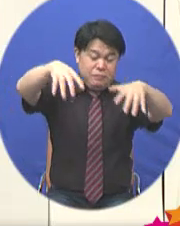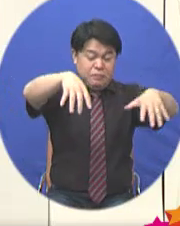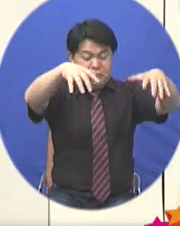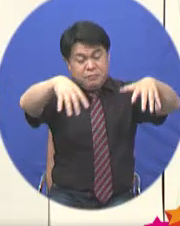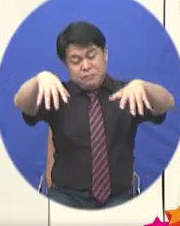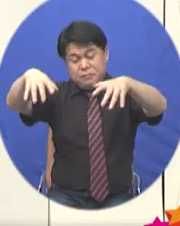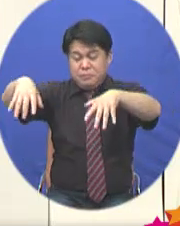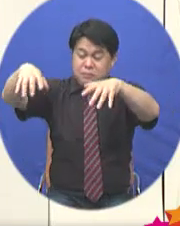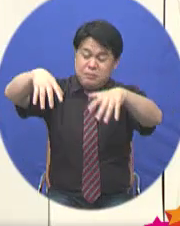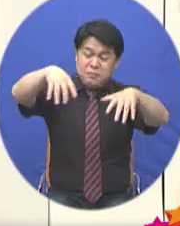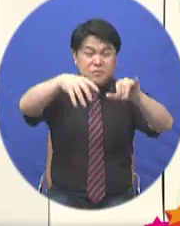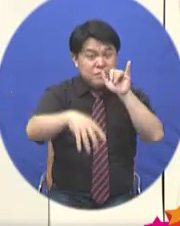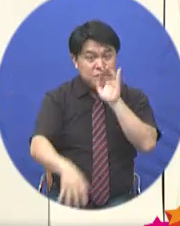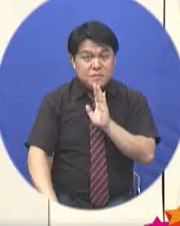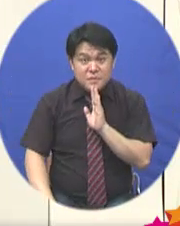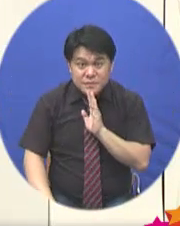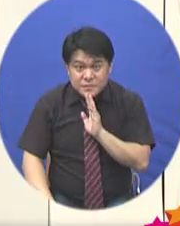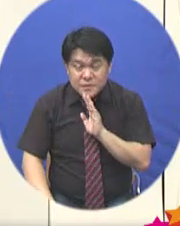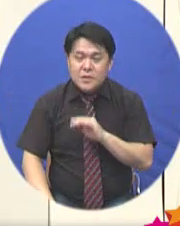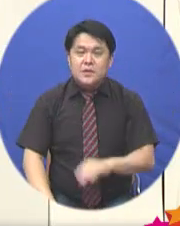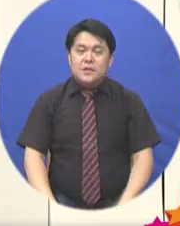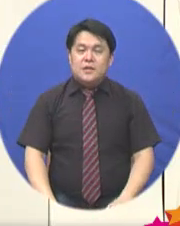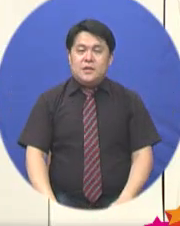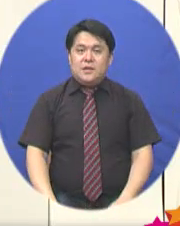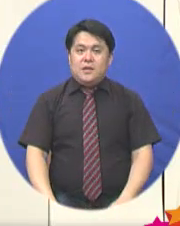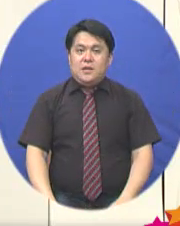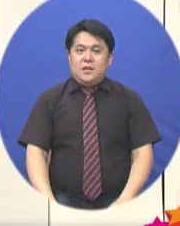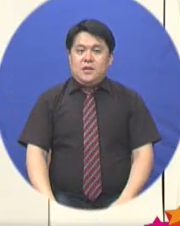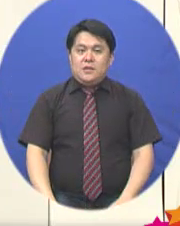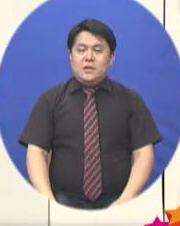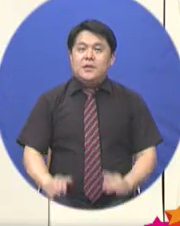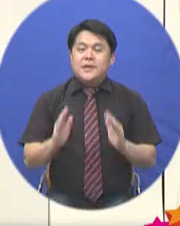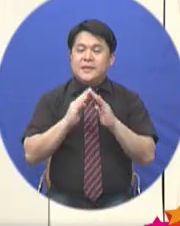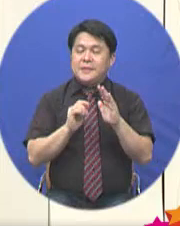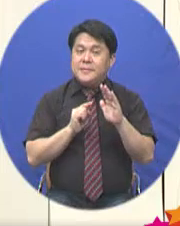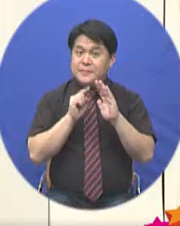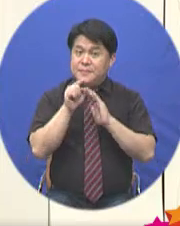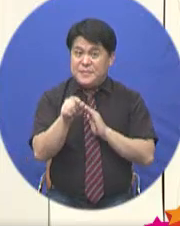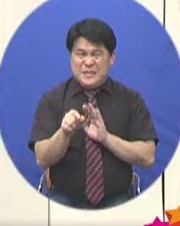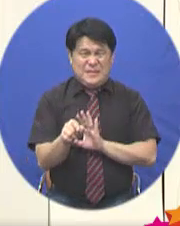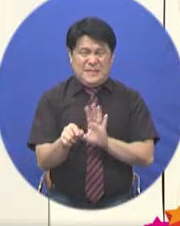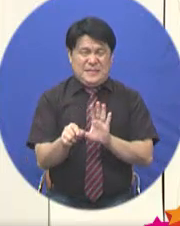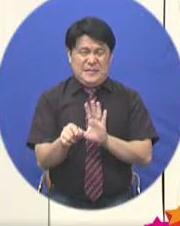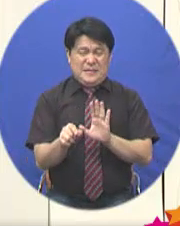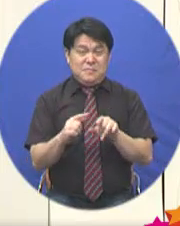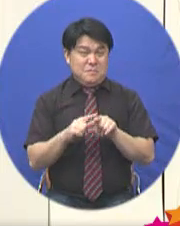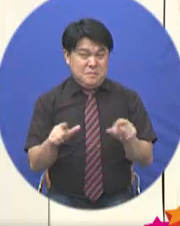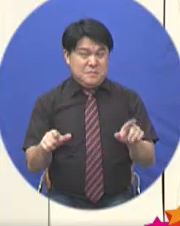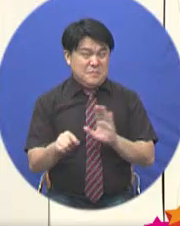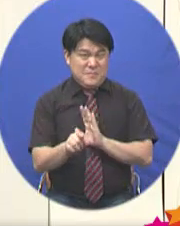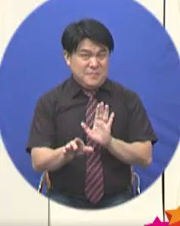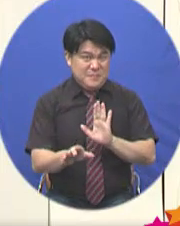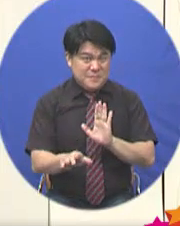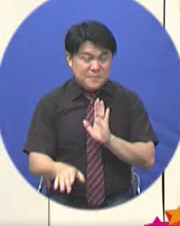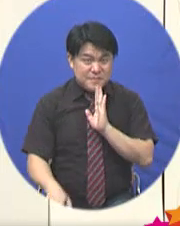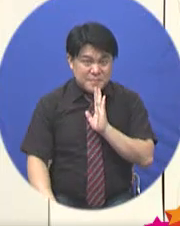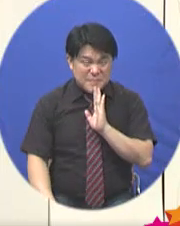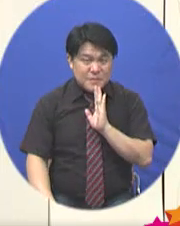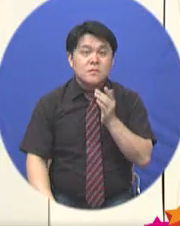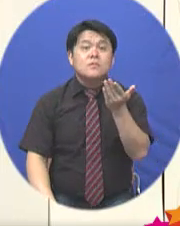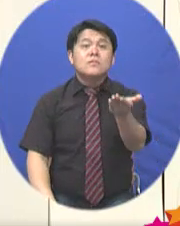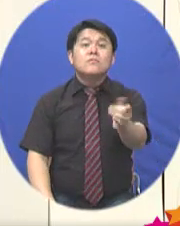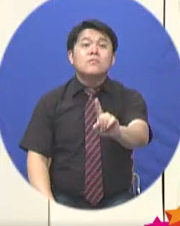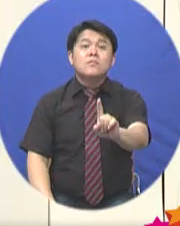많이 오잖아요. 이렇게 비가 많이 오면은 이렇게 밖에 나가기가 좀 쉽지 않잖아요. 네. 그럴